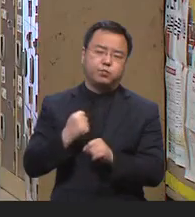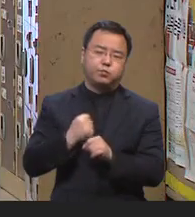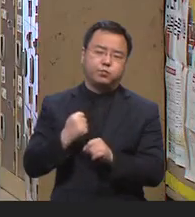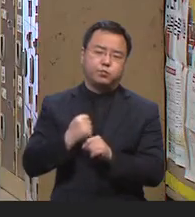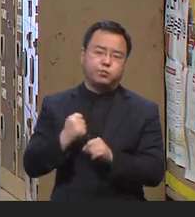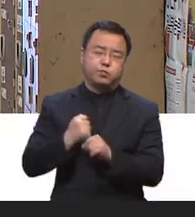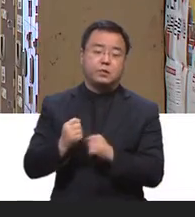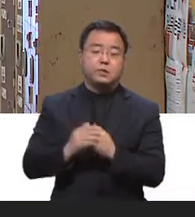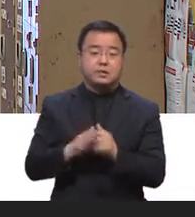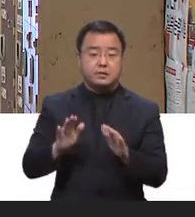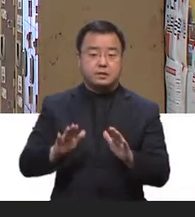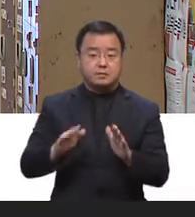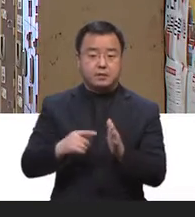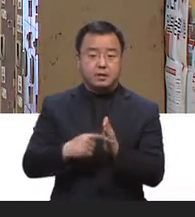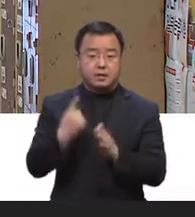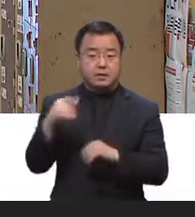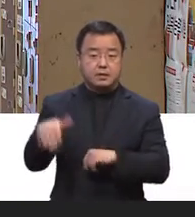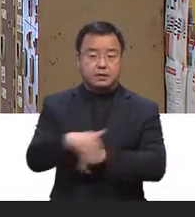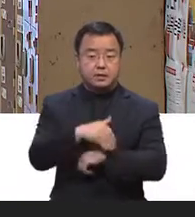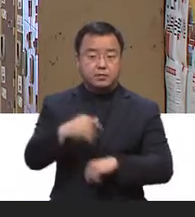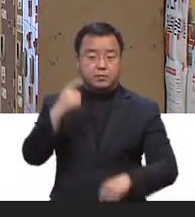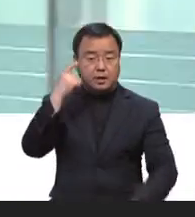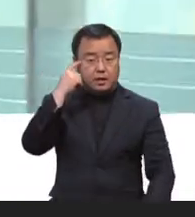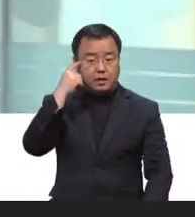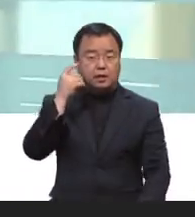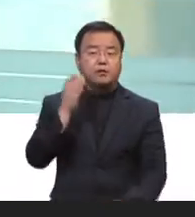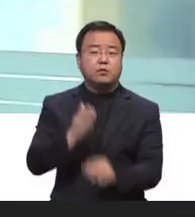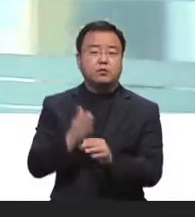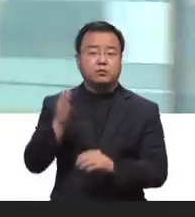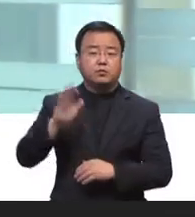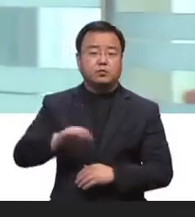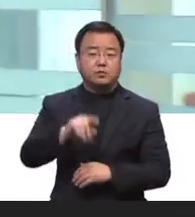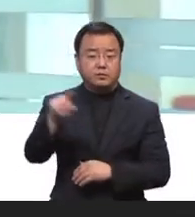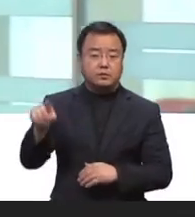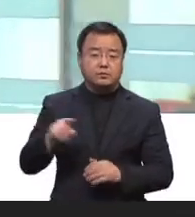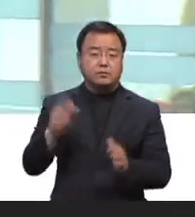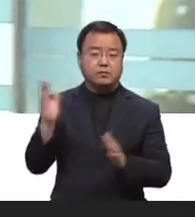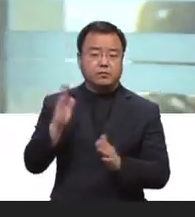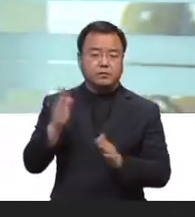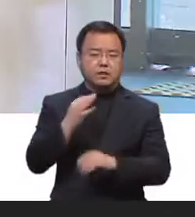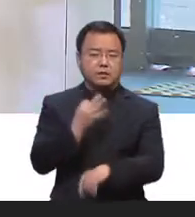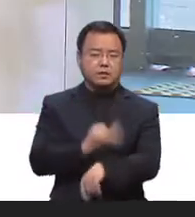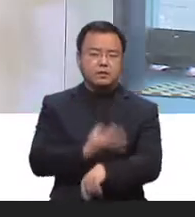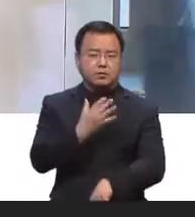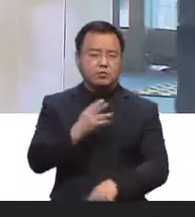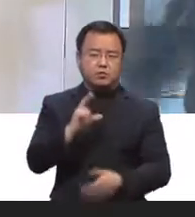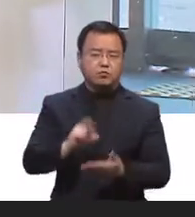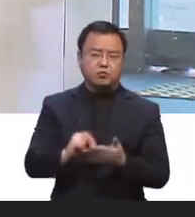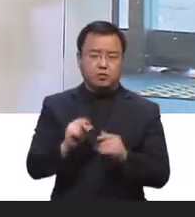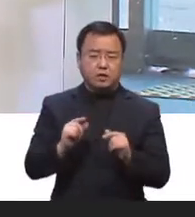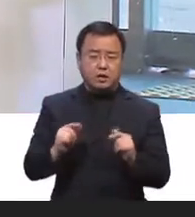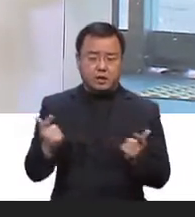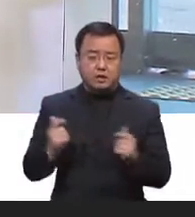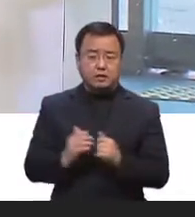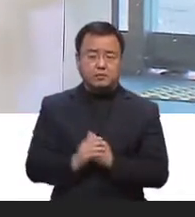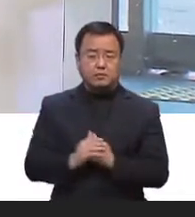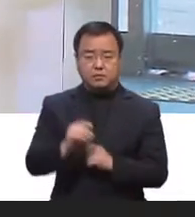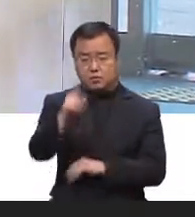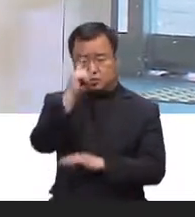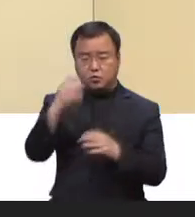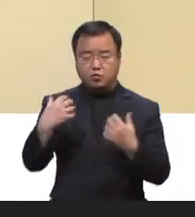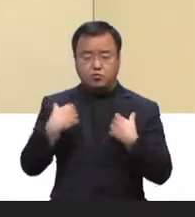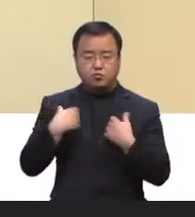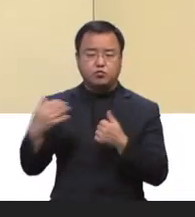이번 업계의 달리려고 생각을 하고 있는데 그런 색을 한테는 이제 이 계단 수학문제 다 이제 그 중에는 뭐 전부 저한테